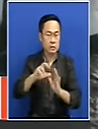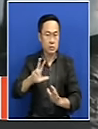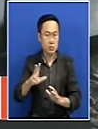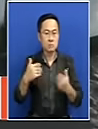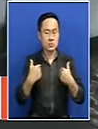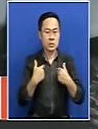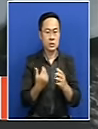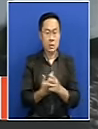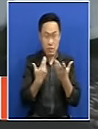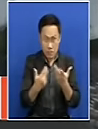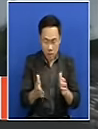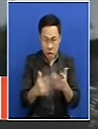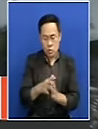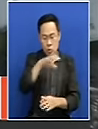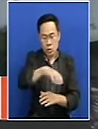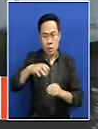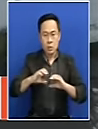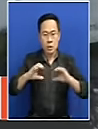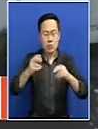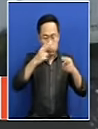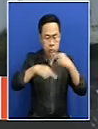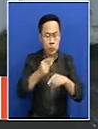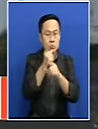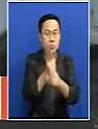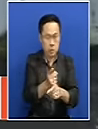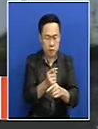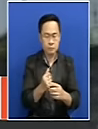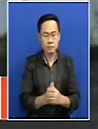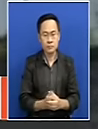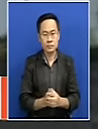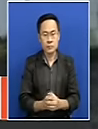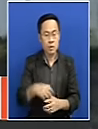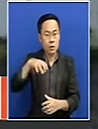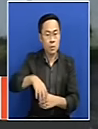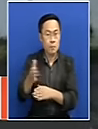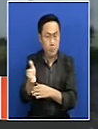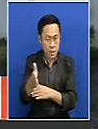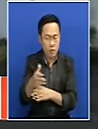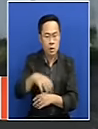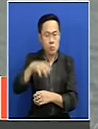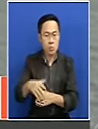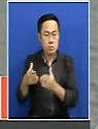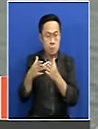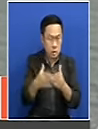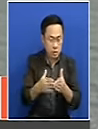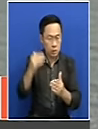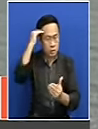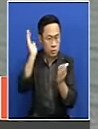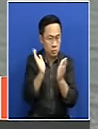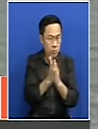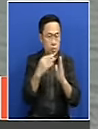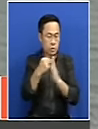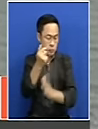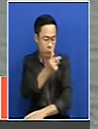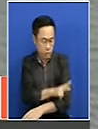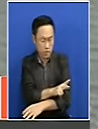หลังจากนั้นนะคะทางหน่วยงานที่เกี่ยวข้องก็จะดำเนินการตรวจสอบต่อไปทั้งกรมประมงกรมเจ้าท่าตำรวจภูธ